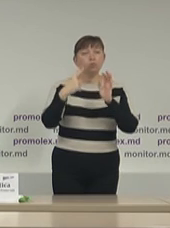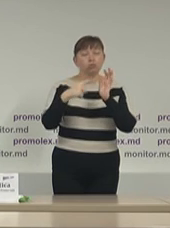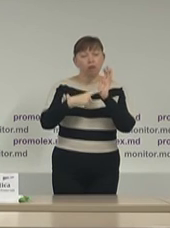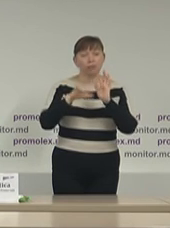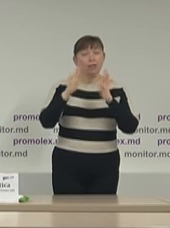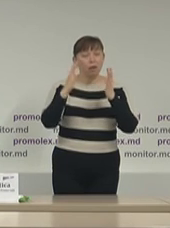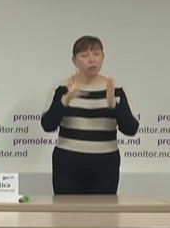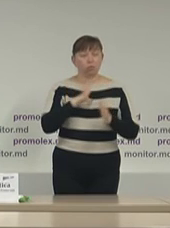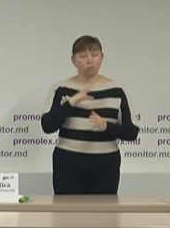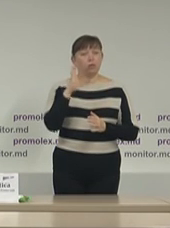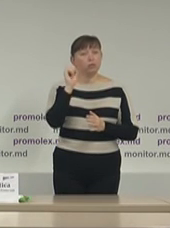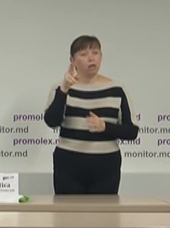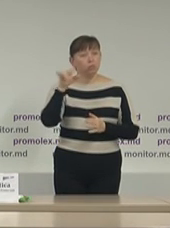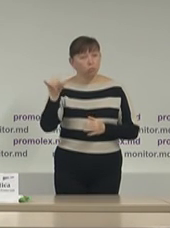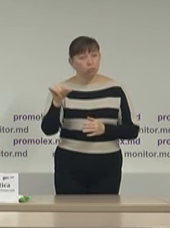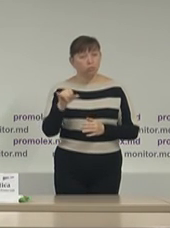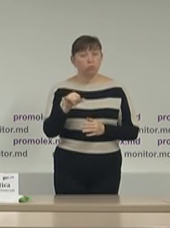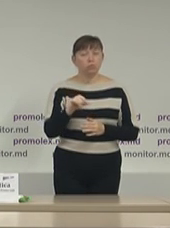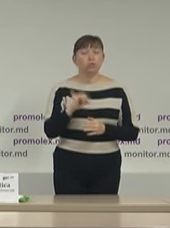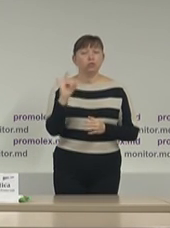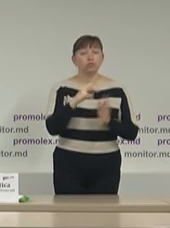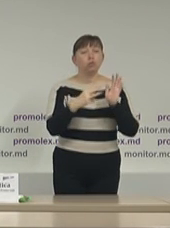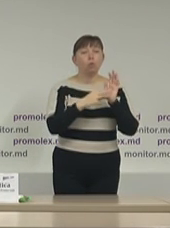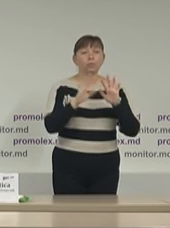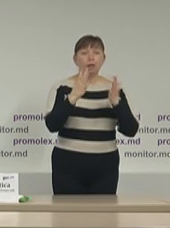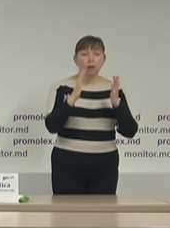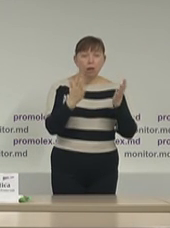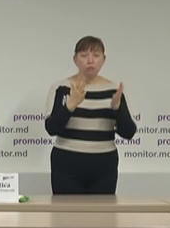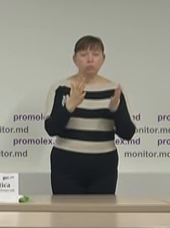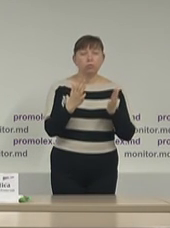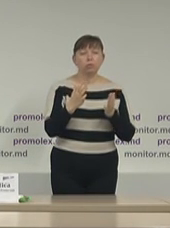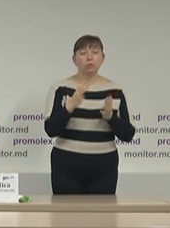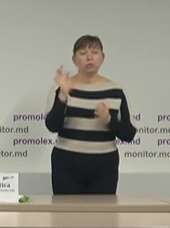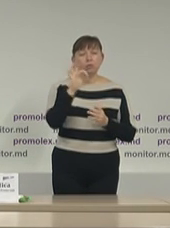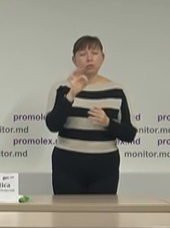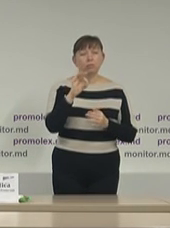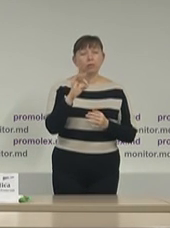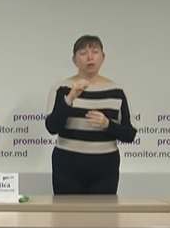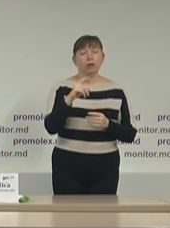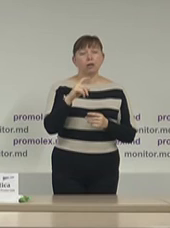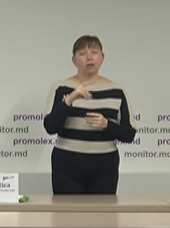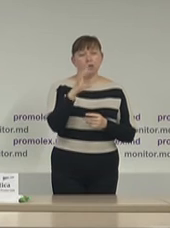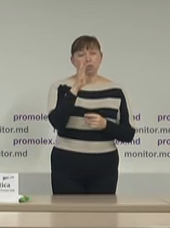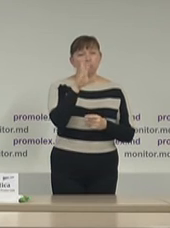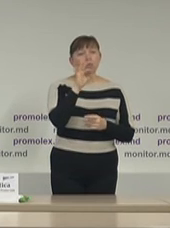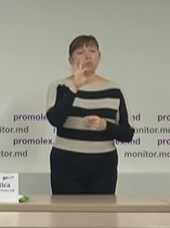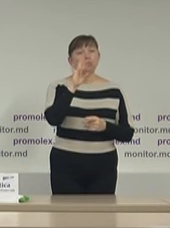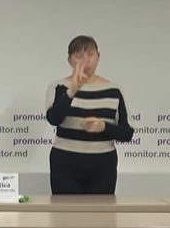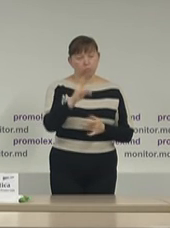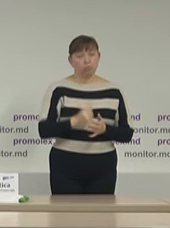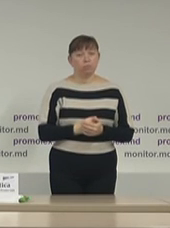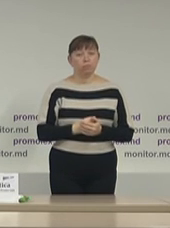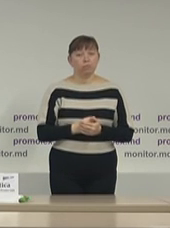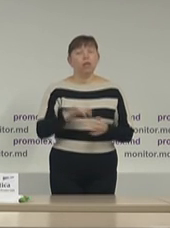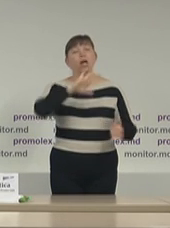cazuri este doamna Maia Sandu și în 8 cazuri, fiind vorba de candidatul independent Igor Dodon.